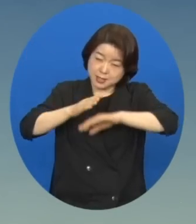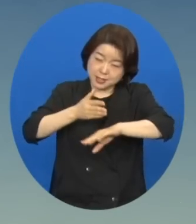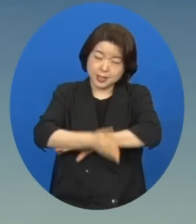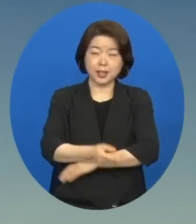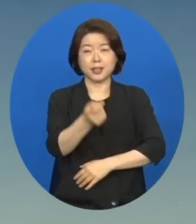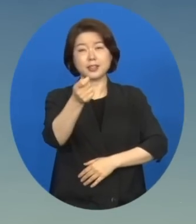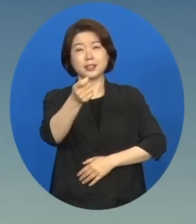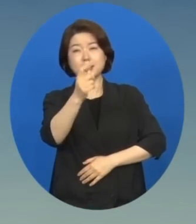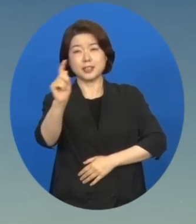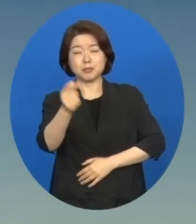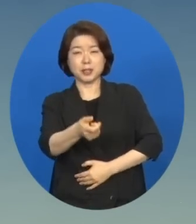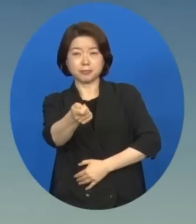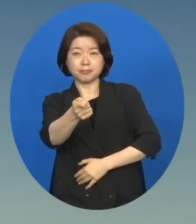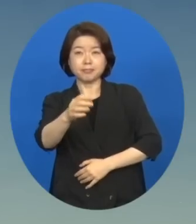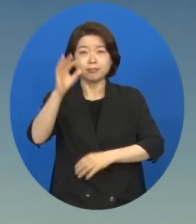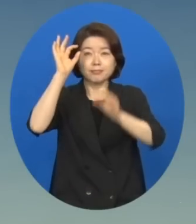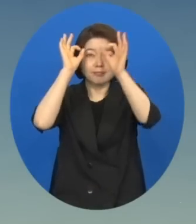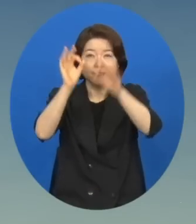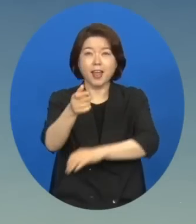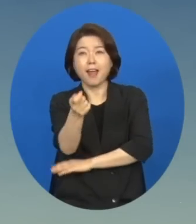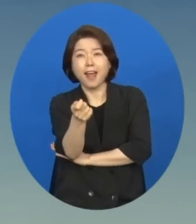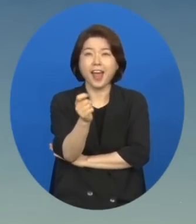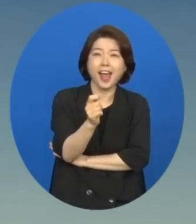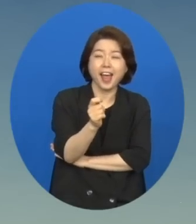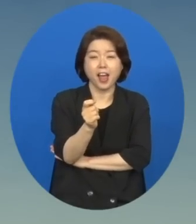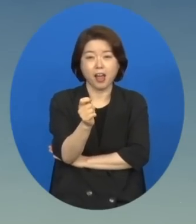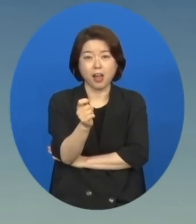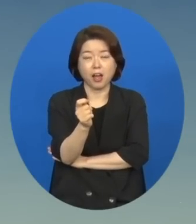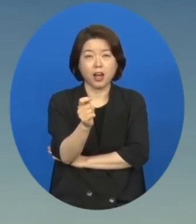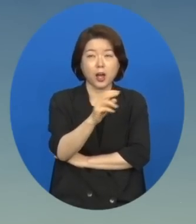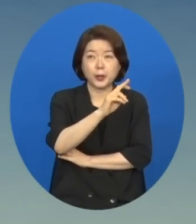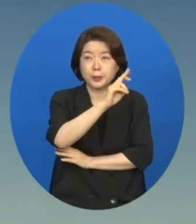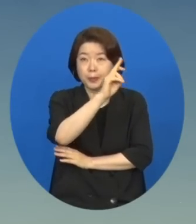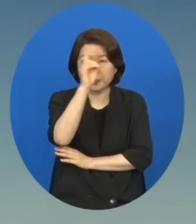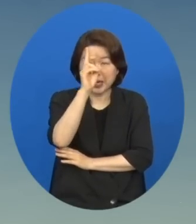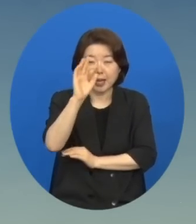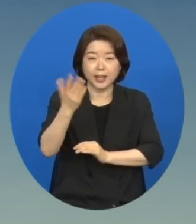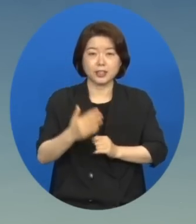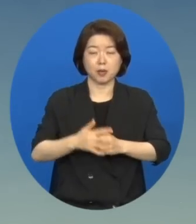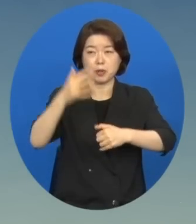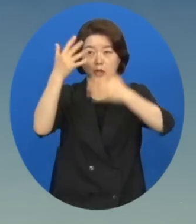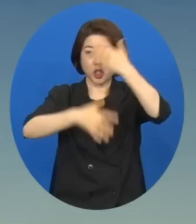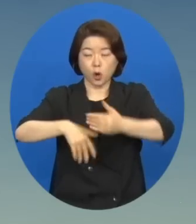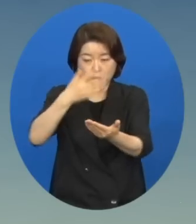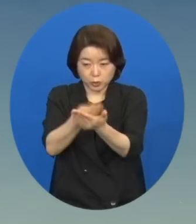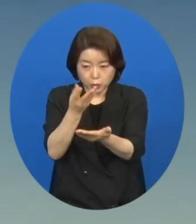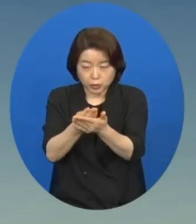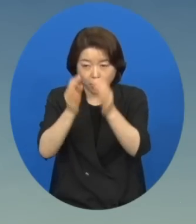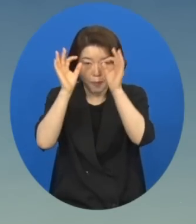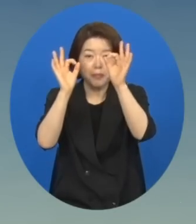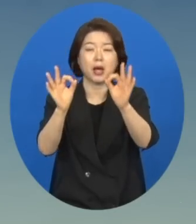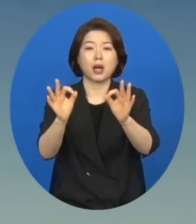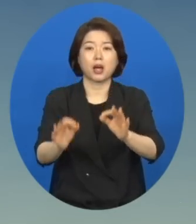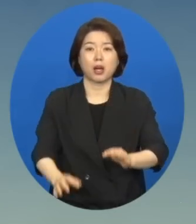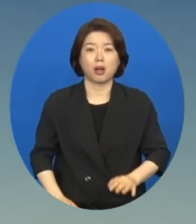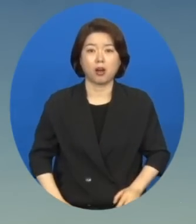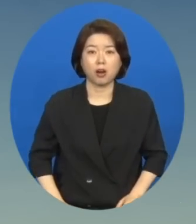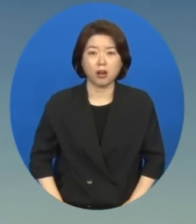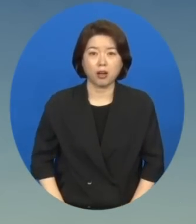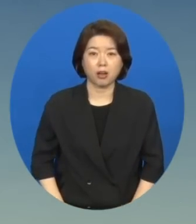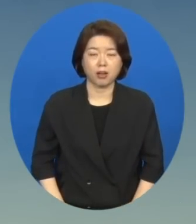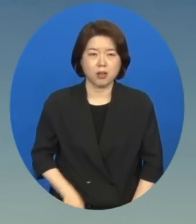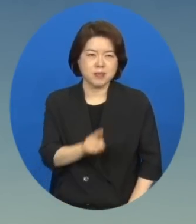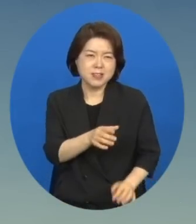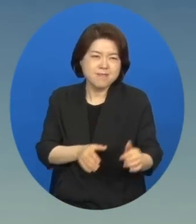보는 거예요. 그리고 이제 자정이 넘어가면 영화를 또 다운받아서 봅니다. 죽이는